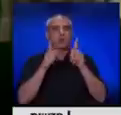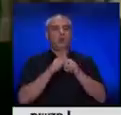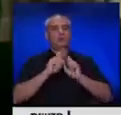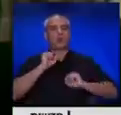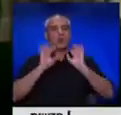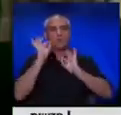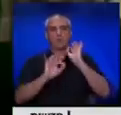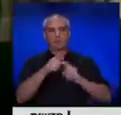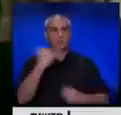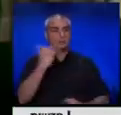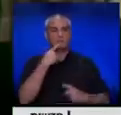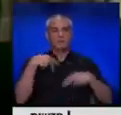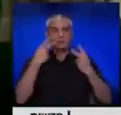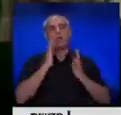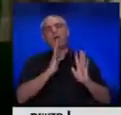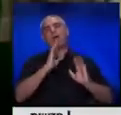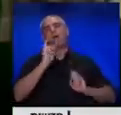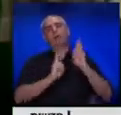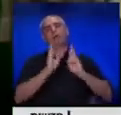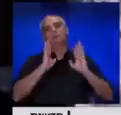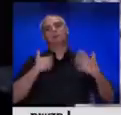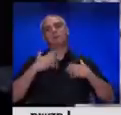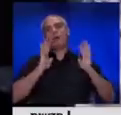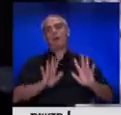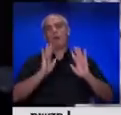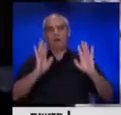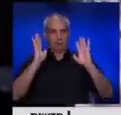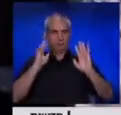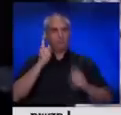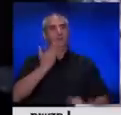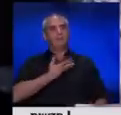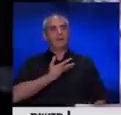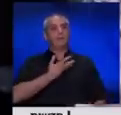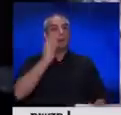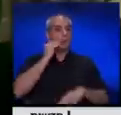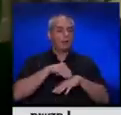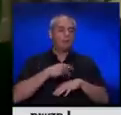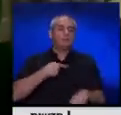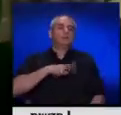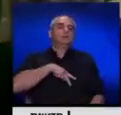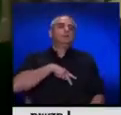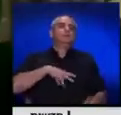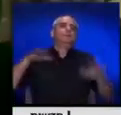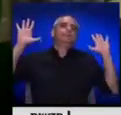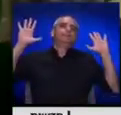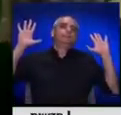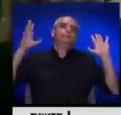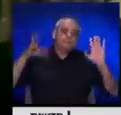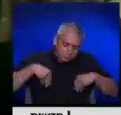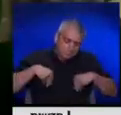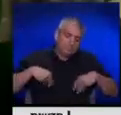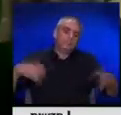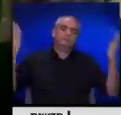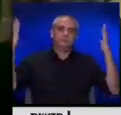פוגעני. תמיד חוזרת הטענה שככה זה בתעשייה, אז אתה מקבל כל הערה